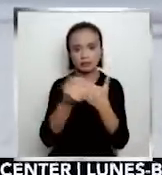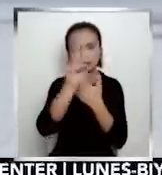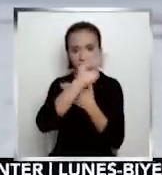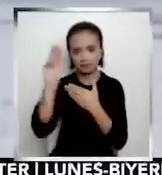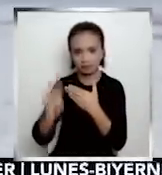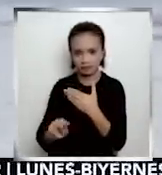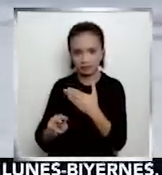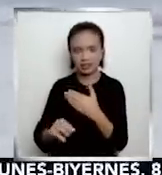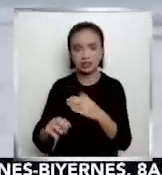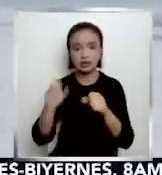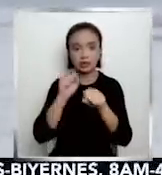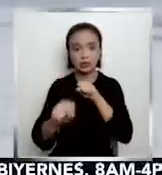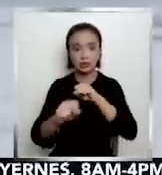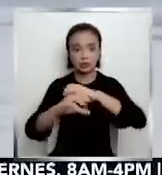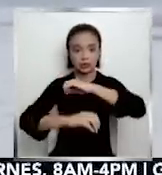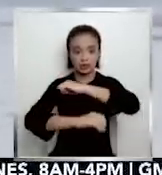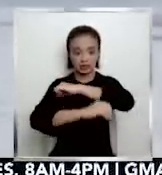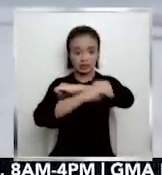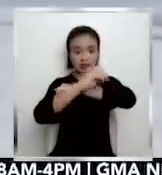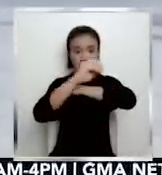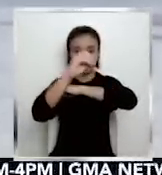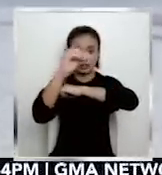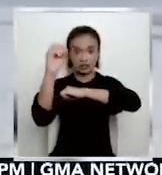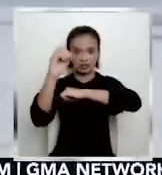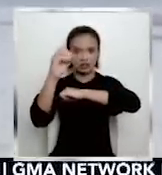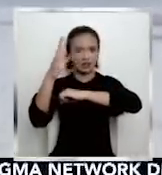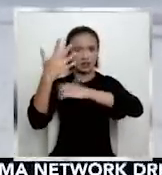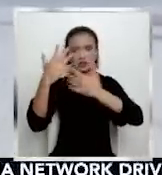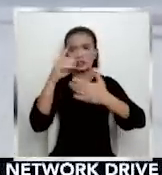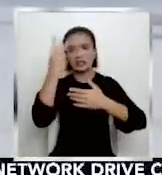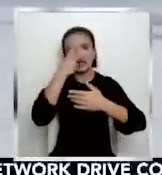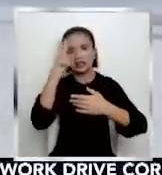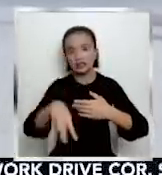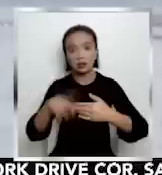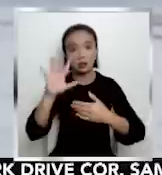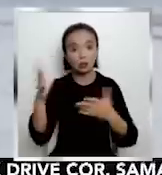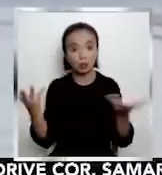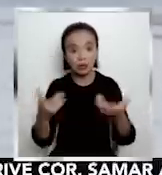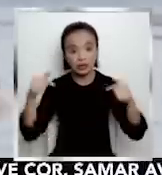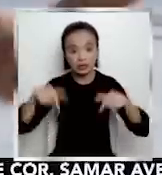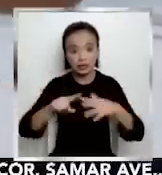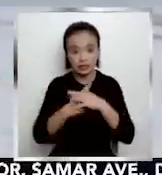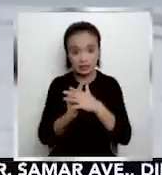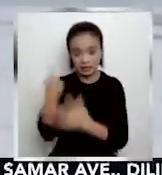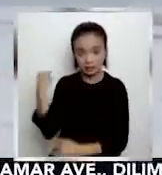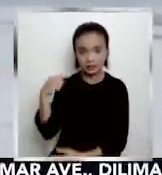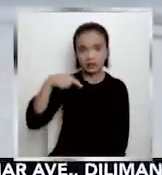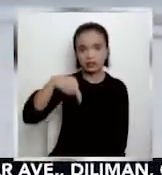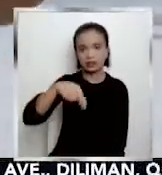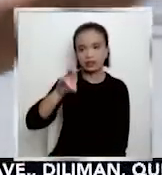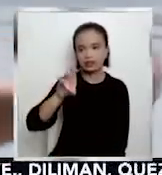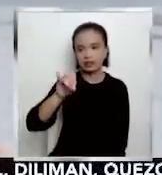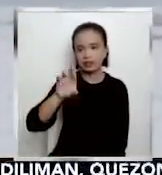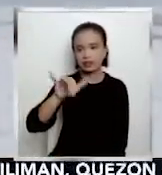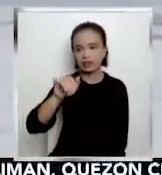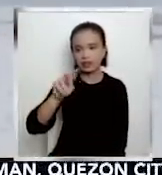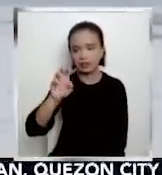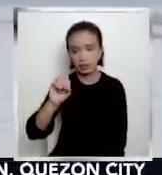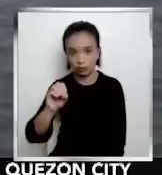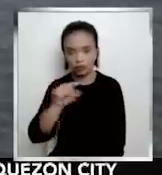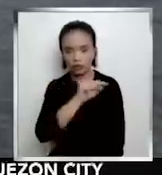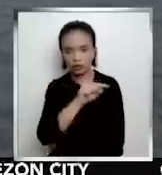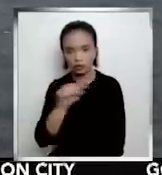View dahil ang reclamation project ng Maynila ay magsisimula dito sa likod ng Quirino Grandstand hanggang sa likod ng Manila Yacht